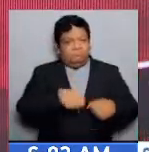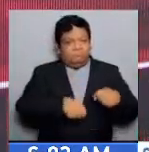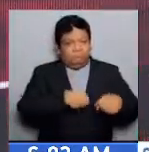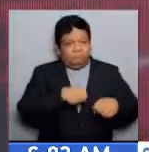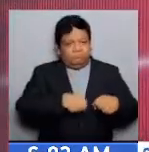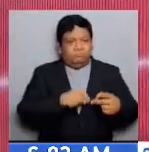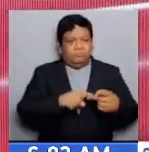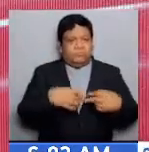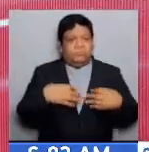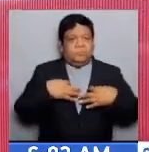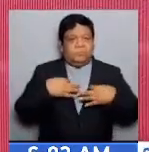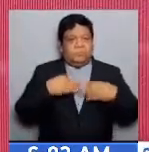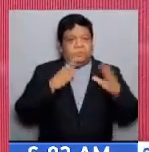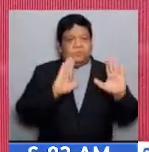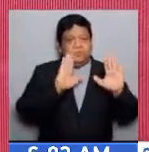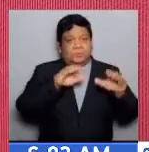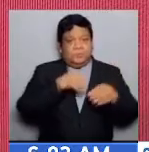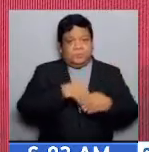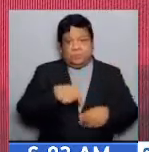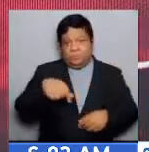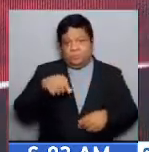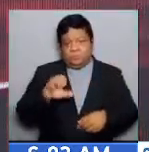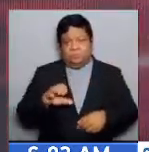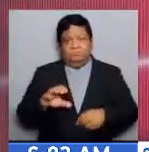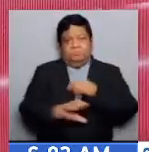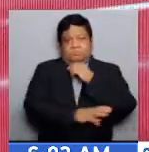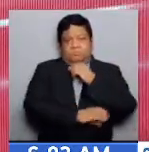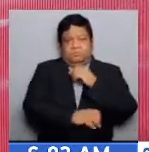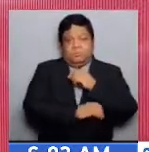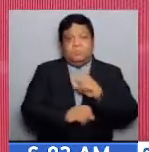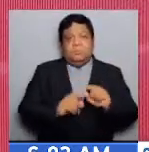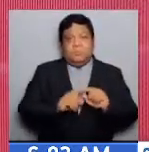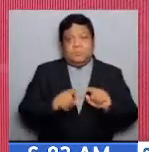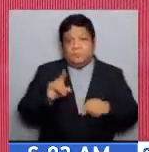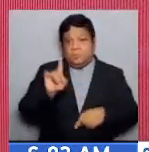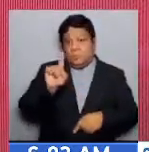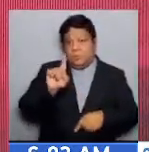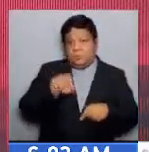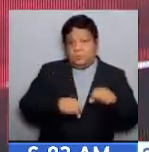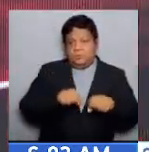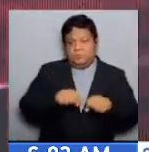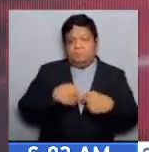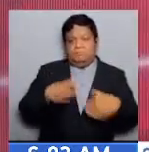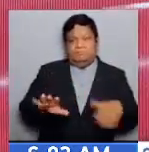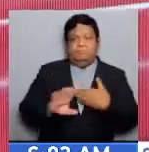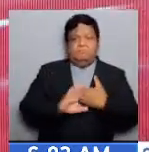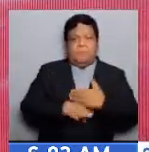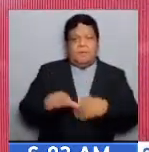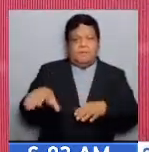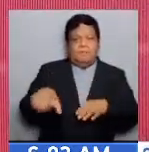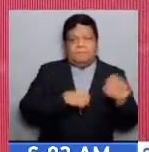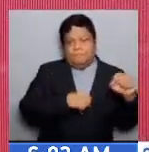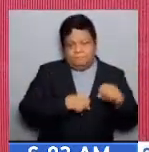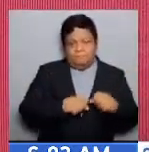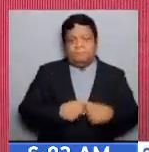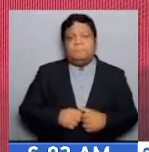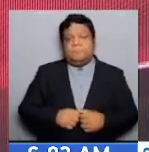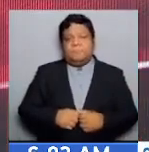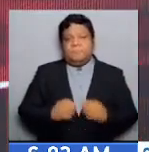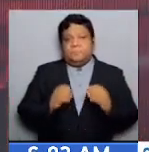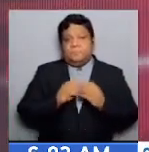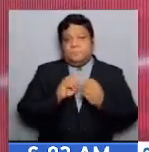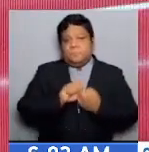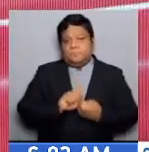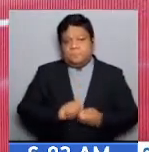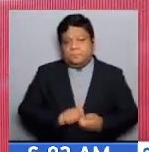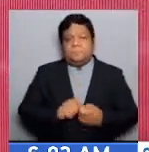City. Nabawi naman agad ang isang bisikleta dahil sa sumbong ng kapitbahay. Laging una ka sa balita at nagbabalik si